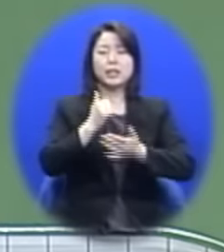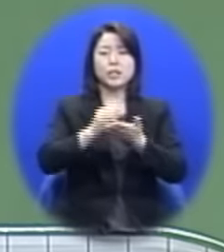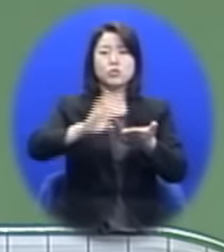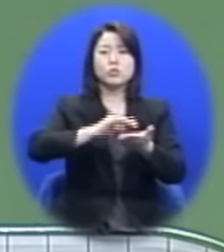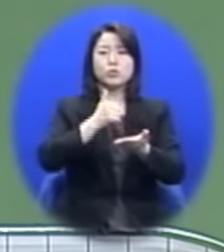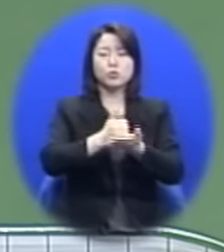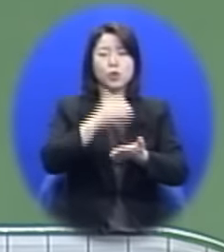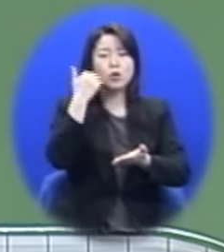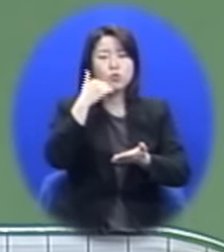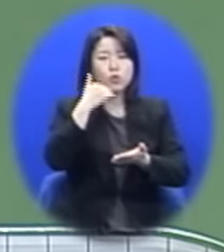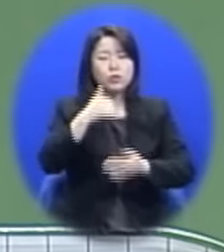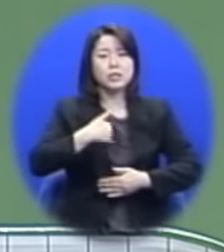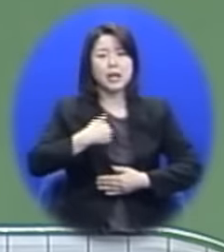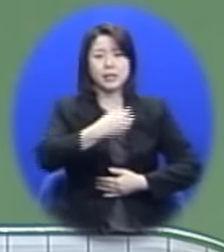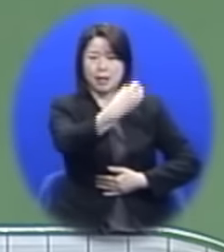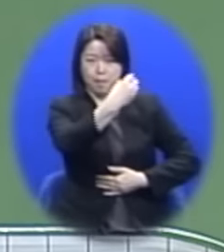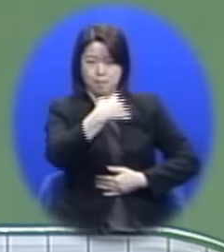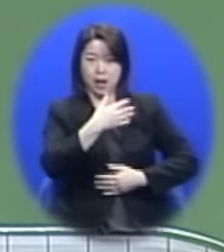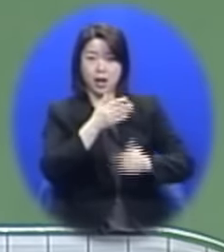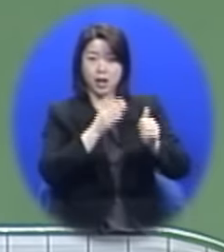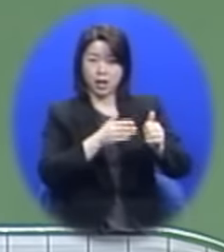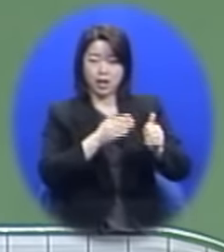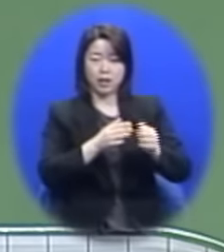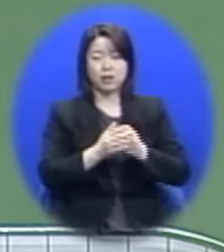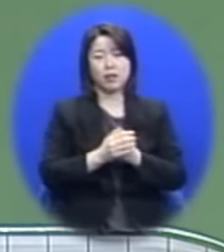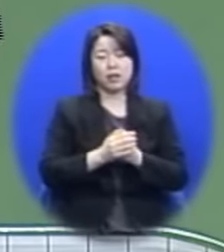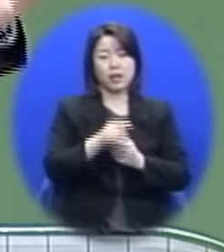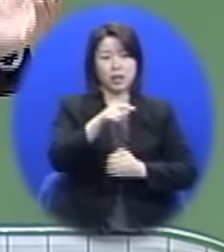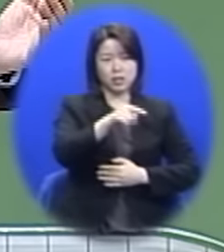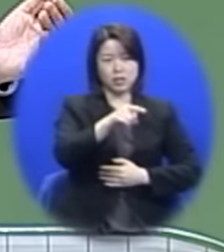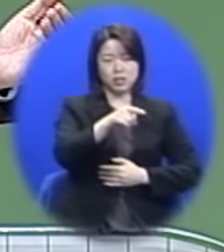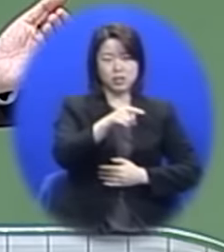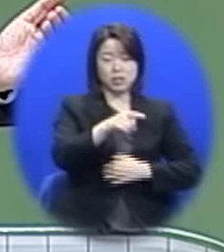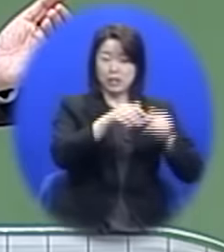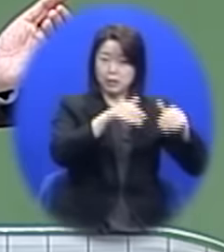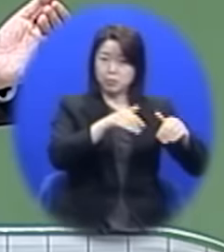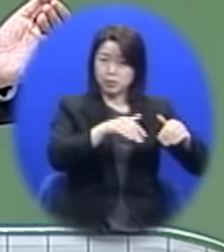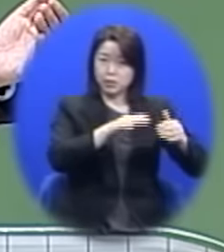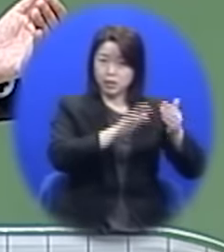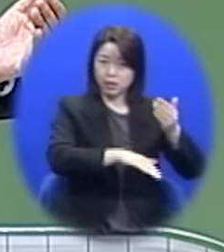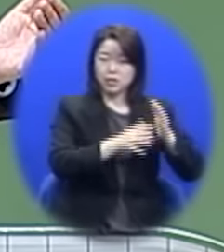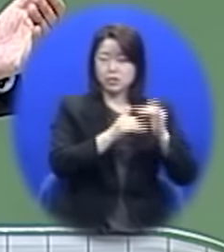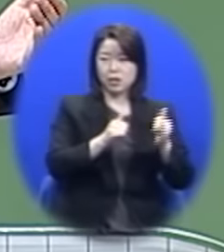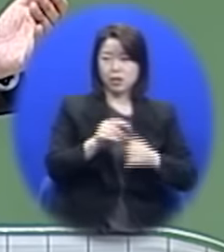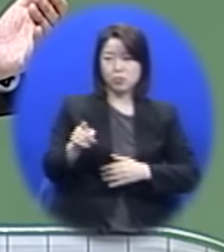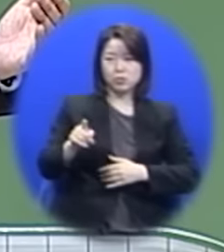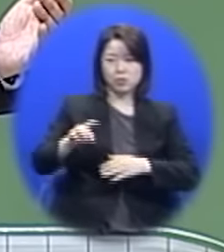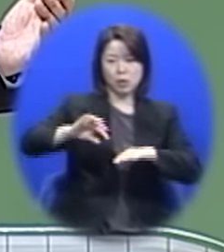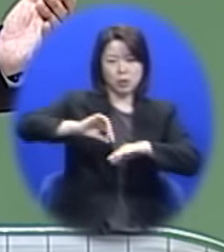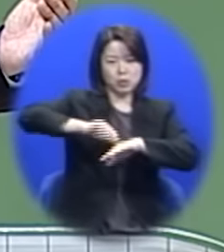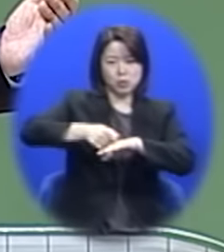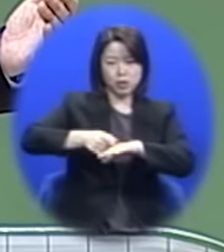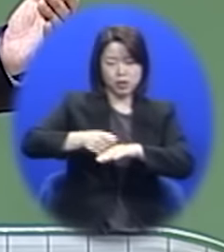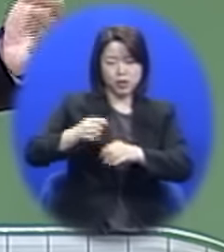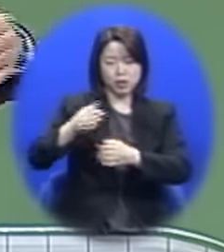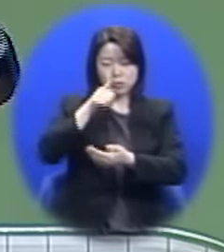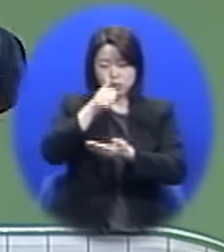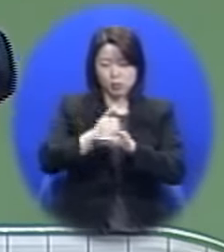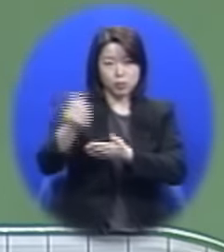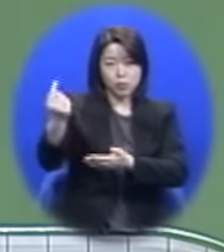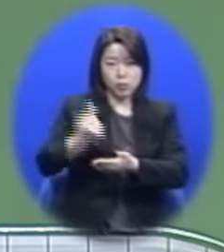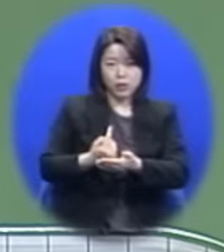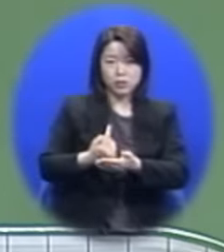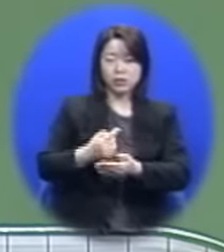있겠나? 이 백작은 황제가 지금 유배를 와 있는데 심기가 얼마나 불편하겠어요.